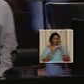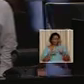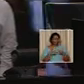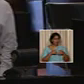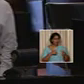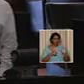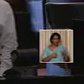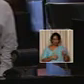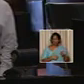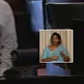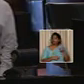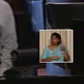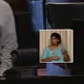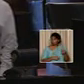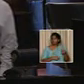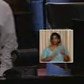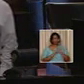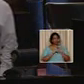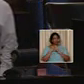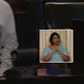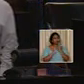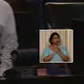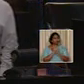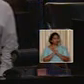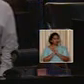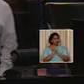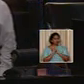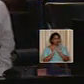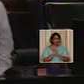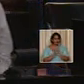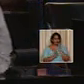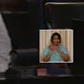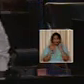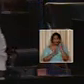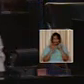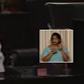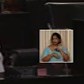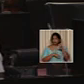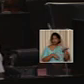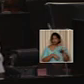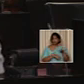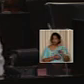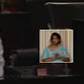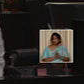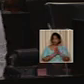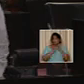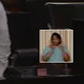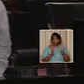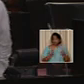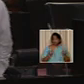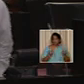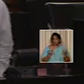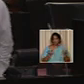තියෙනවා මේ කටයුතු පාතාල කටයුතු සංචාරක ප්‍රදේශවල බොහෝ විට සිදුවෙන